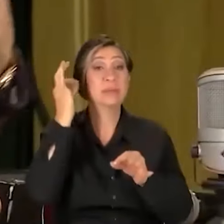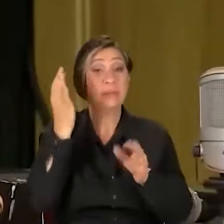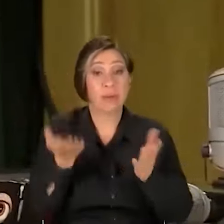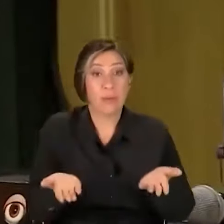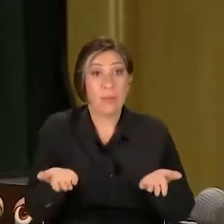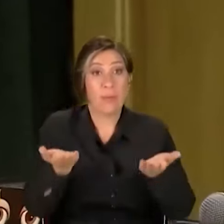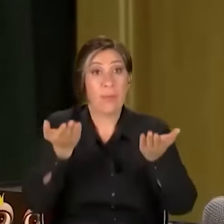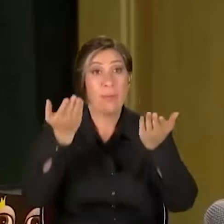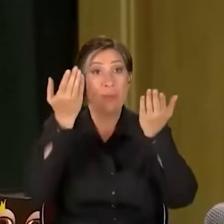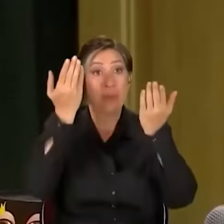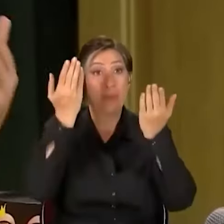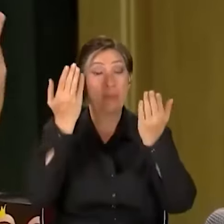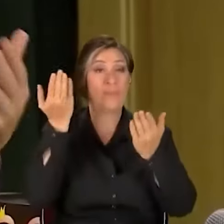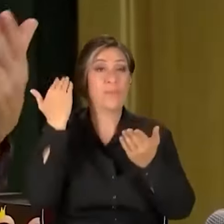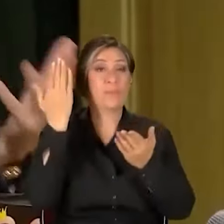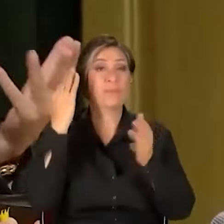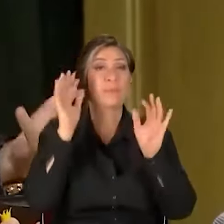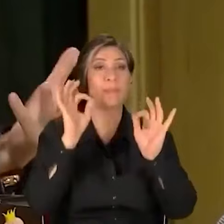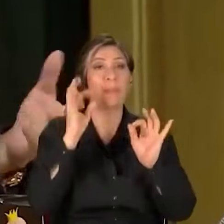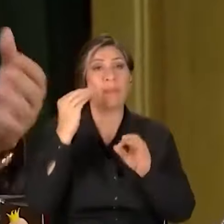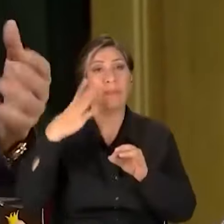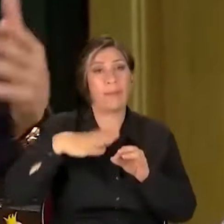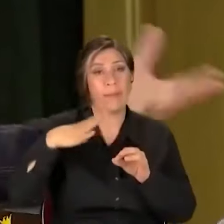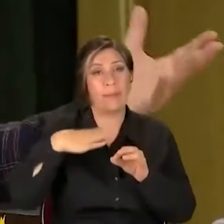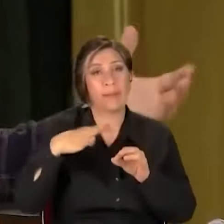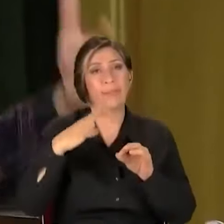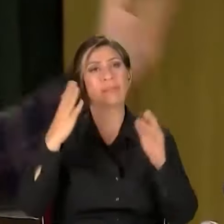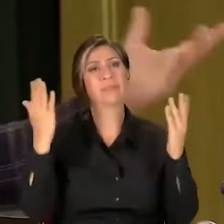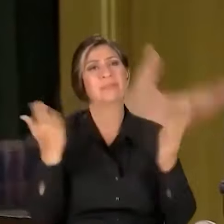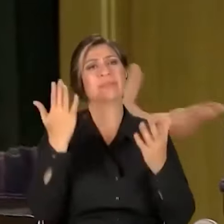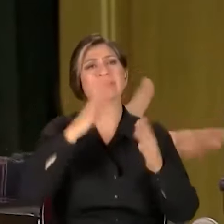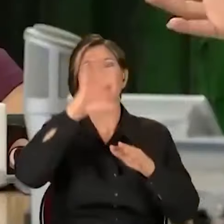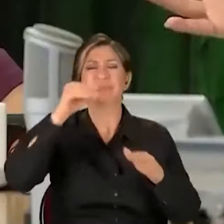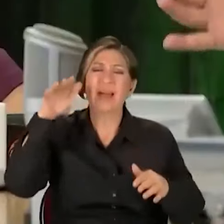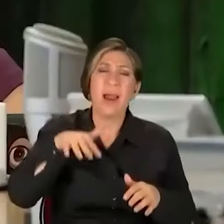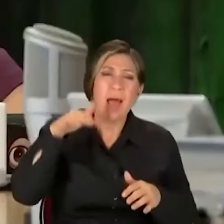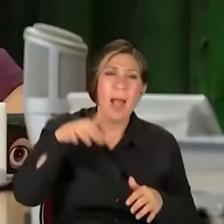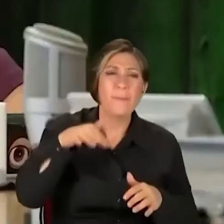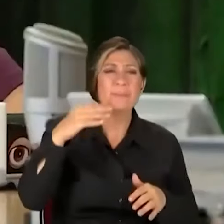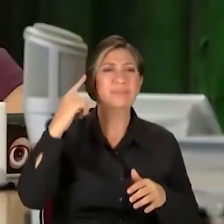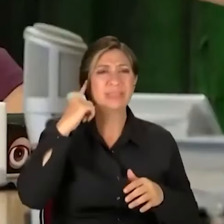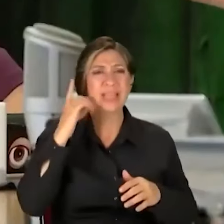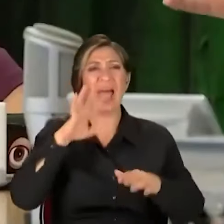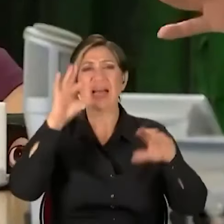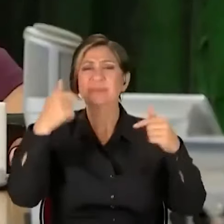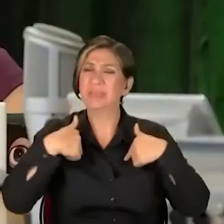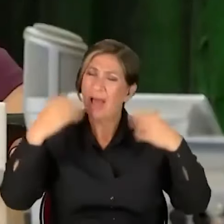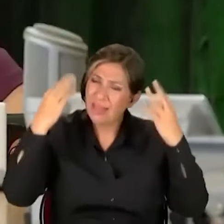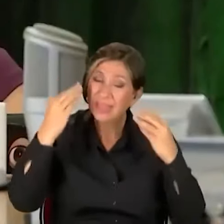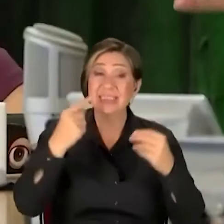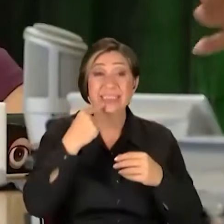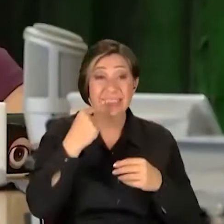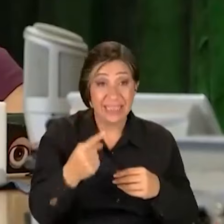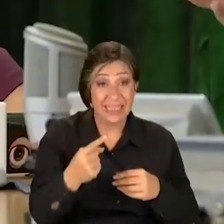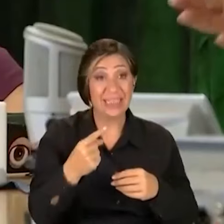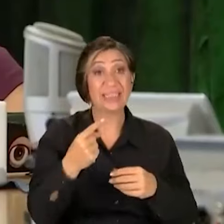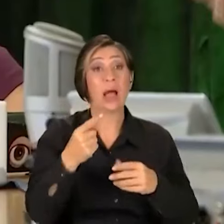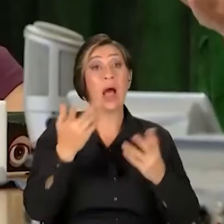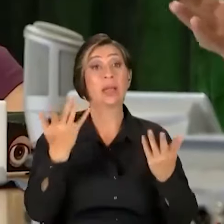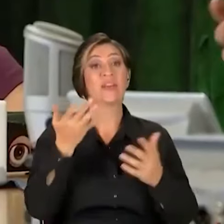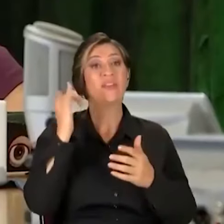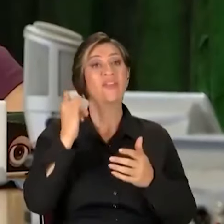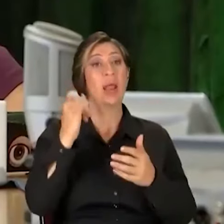arttığını ve bu eskiden beri çok istediğin, ya keşke her yerde rap dinleyebilse, keşke bizi anlasalar dediğin şey